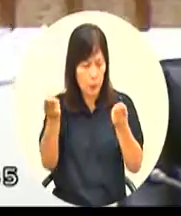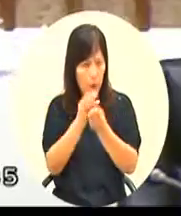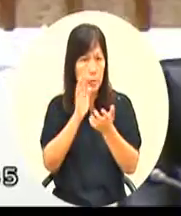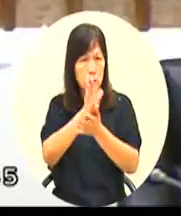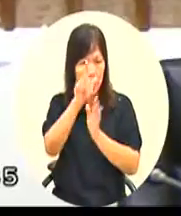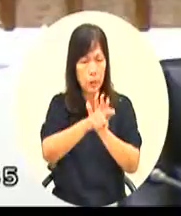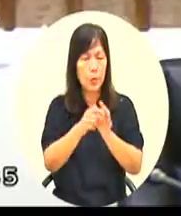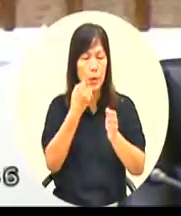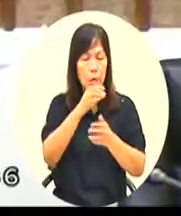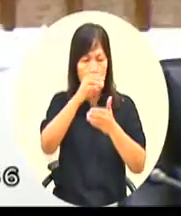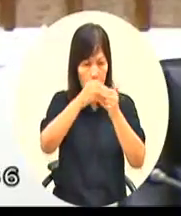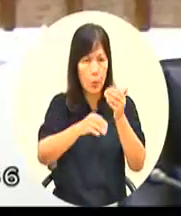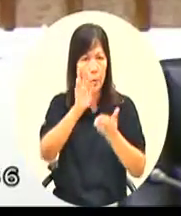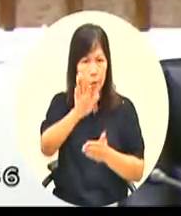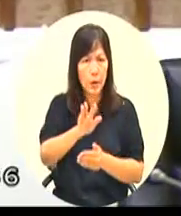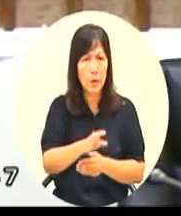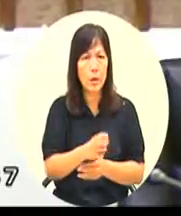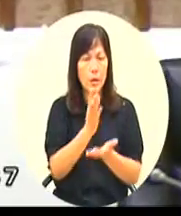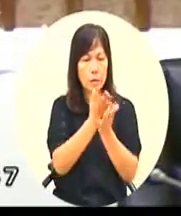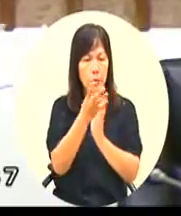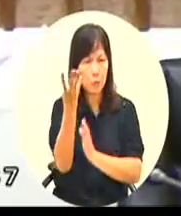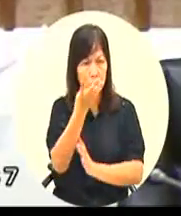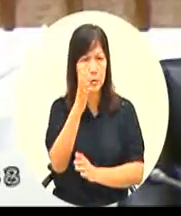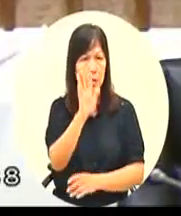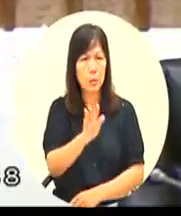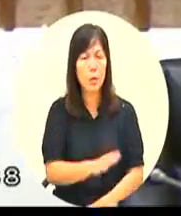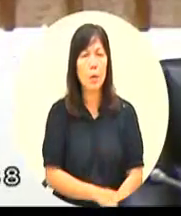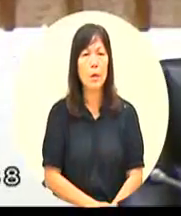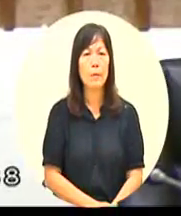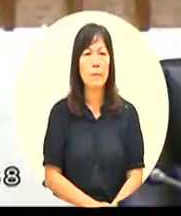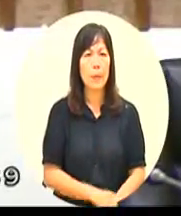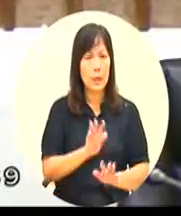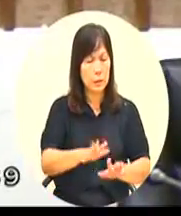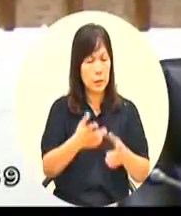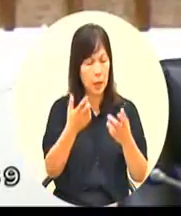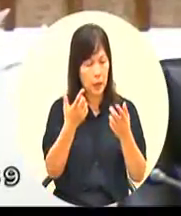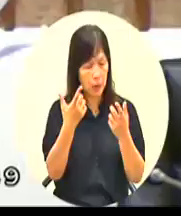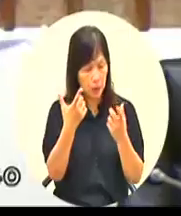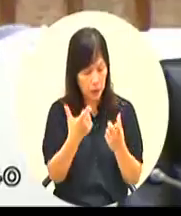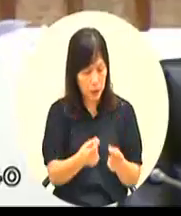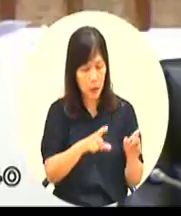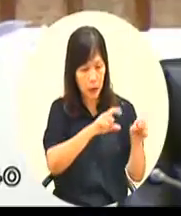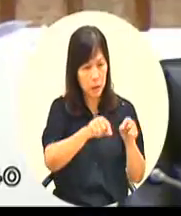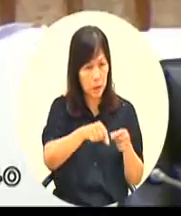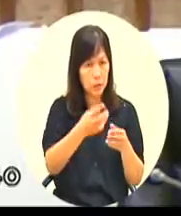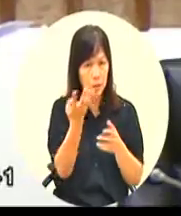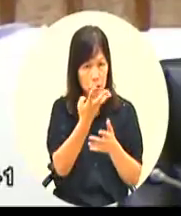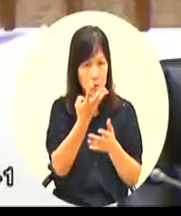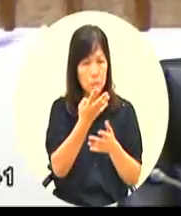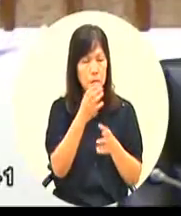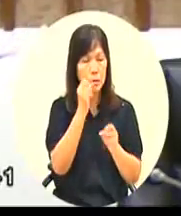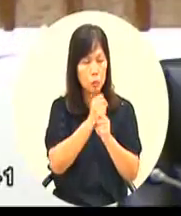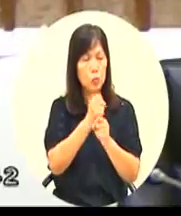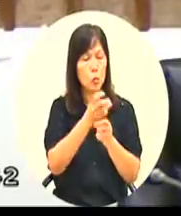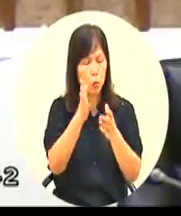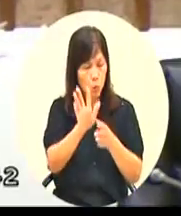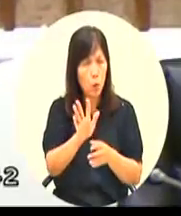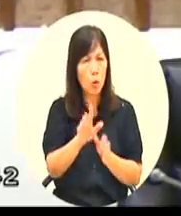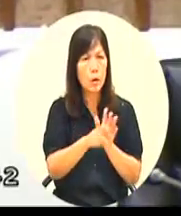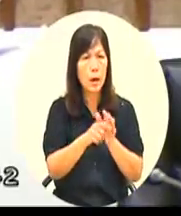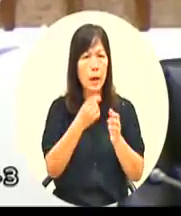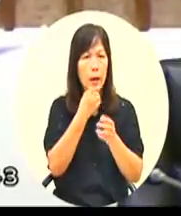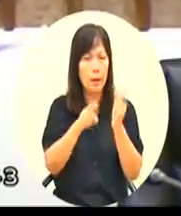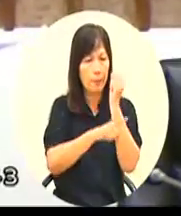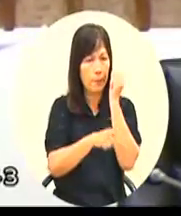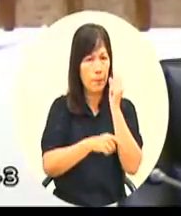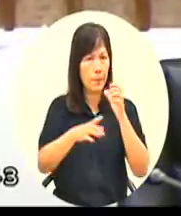局有规范这个四大原则，是不是现在还有按照这个四大原则在处理哦？不过在把关的